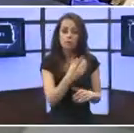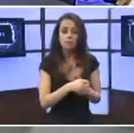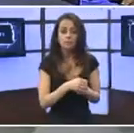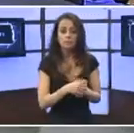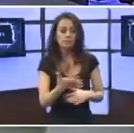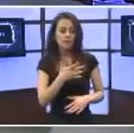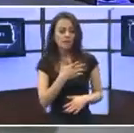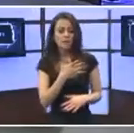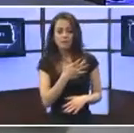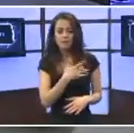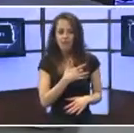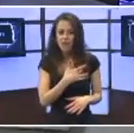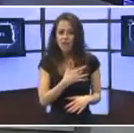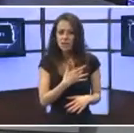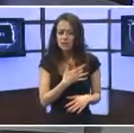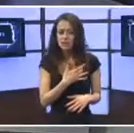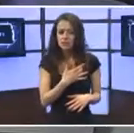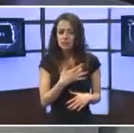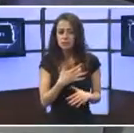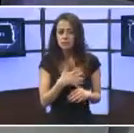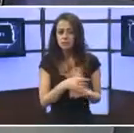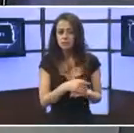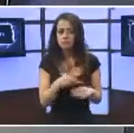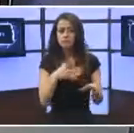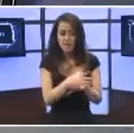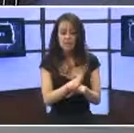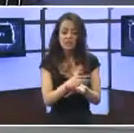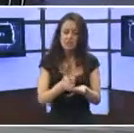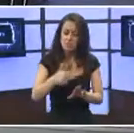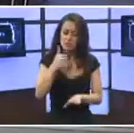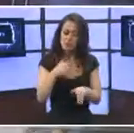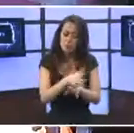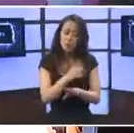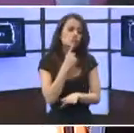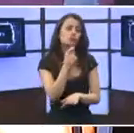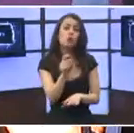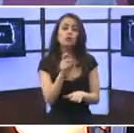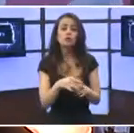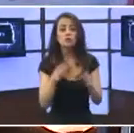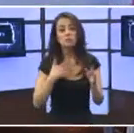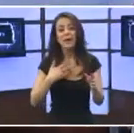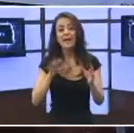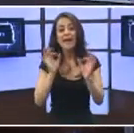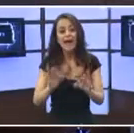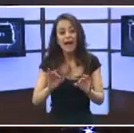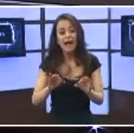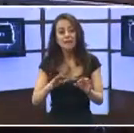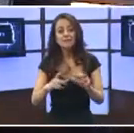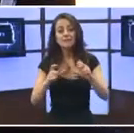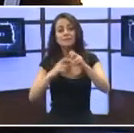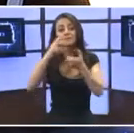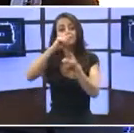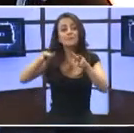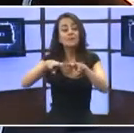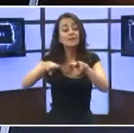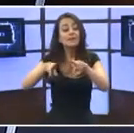imtihandır. Bizler şanslıyız. Kesinlikle. Yani ben öyle düşünüyorum başkanım. Gerçekten kesinlikle bizler çok yani. Zor. Mesela ben her sünnet düğününe gittiğimde baba